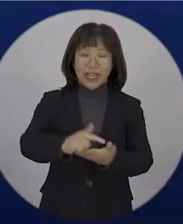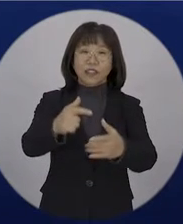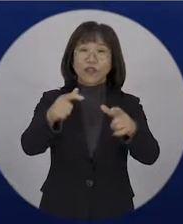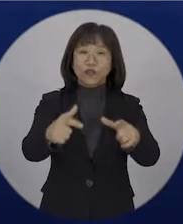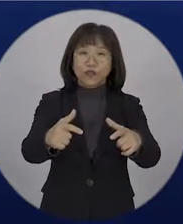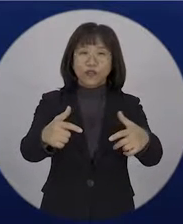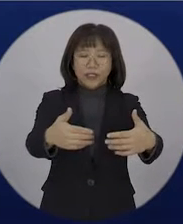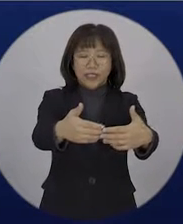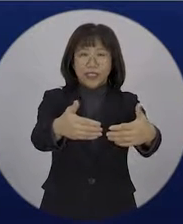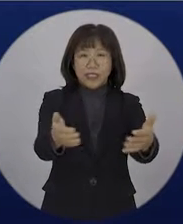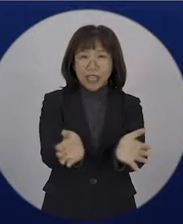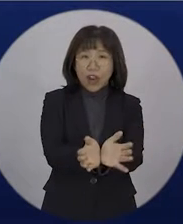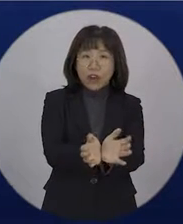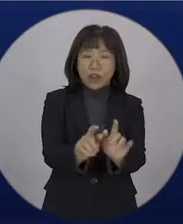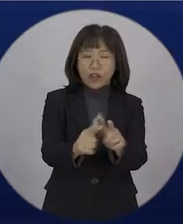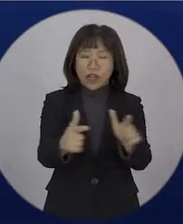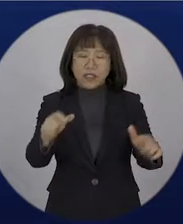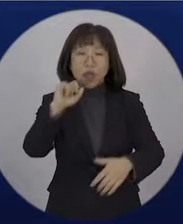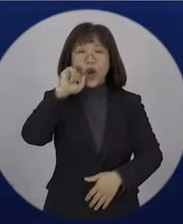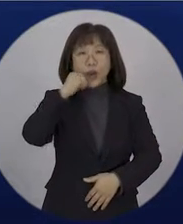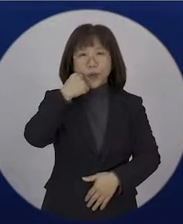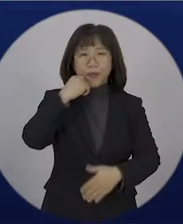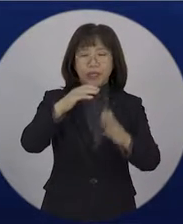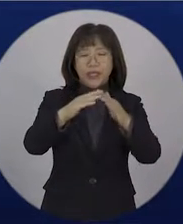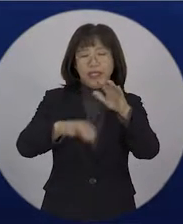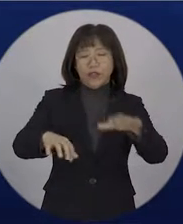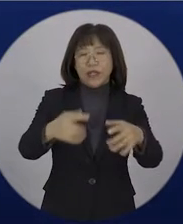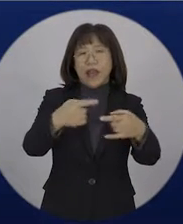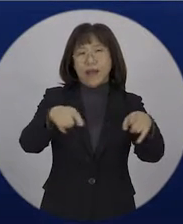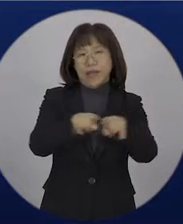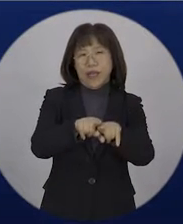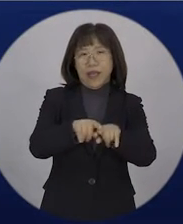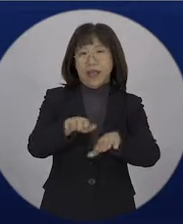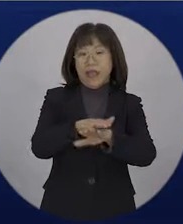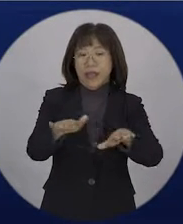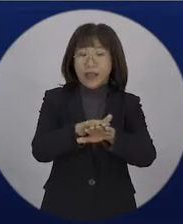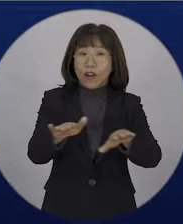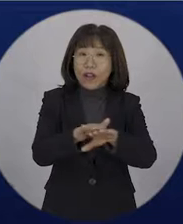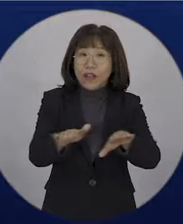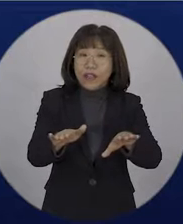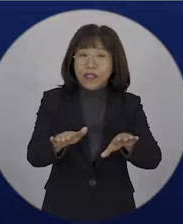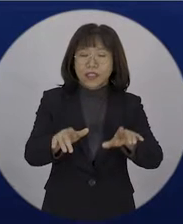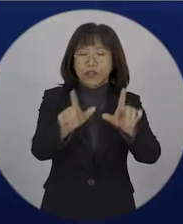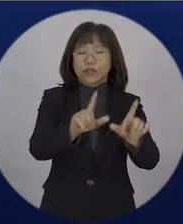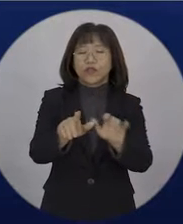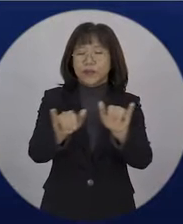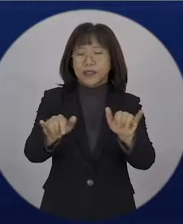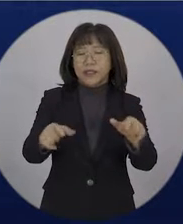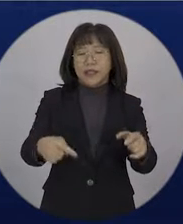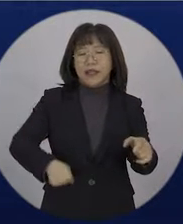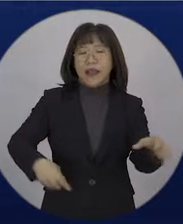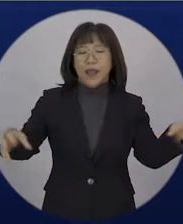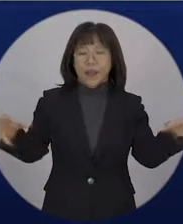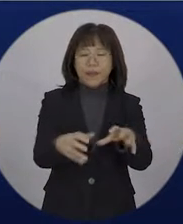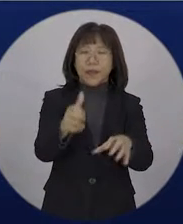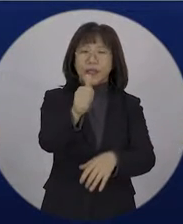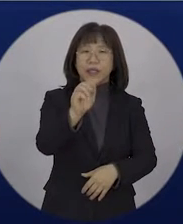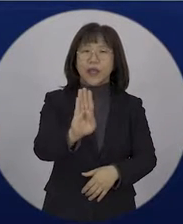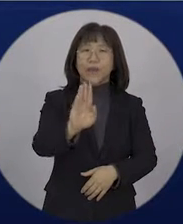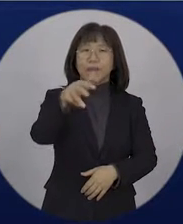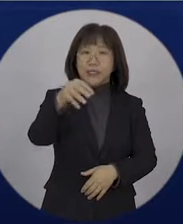강서구는 지역 사회 문제를 이웃과 함께 나누고 불어가는 다양한 시간을 마련해 국민들과 협 칠을 하고